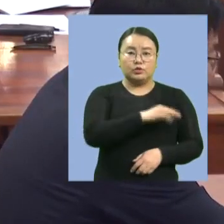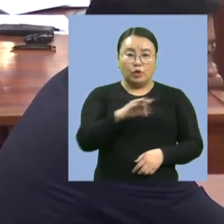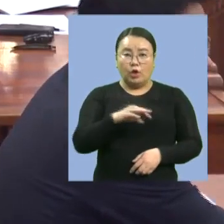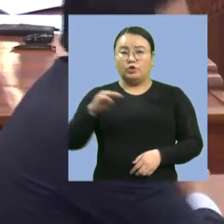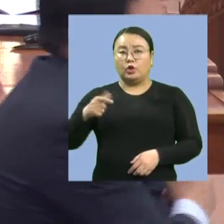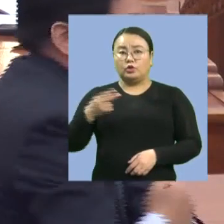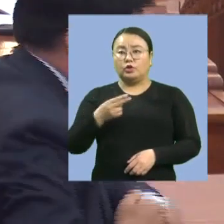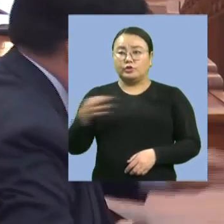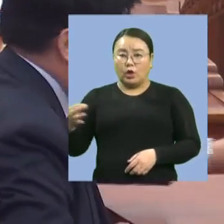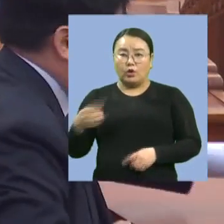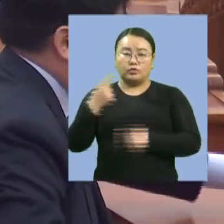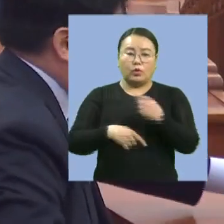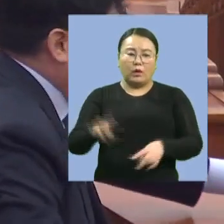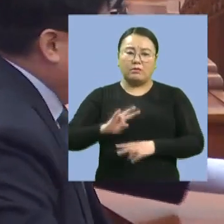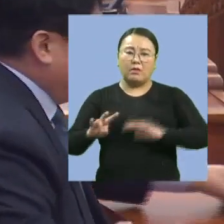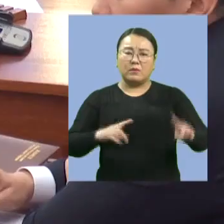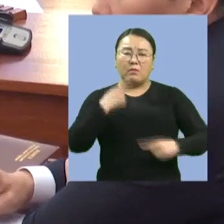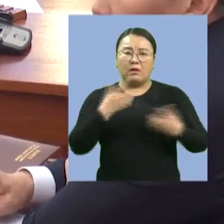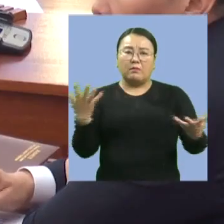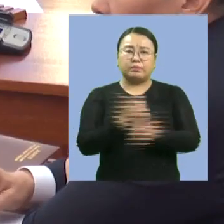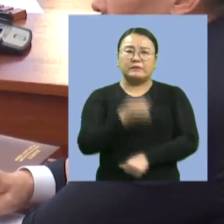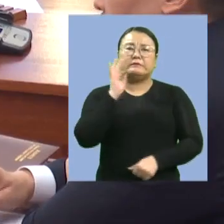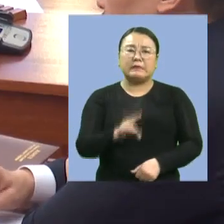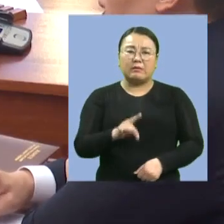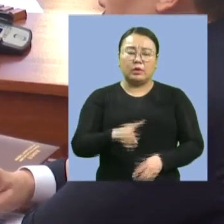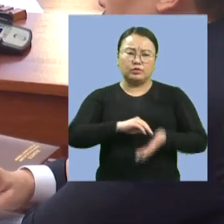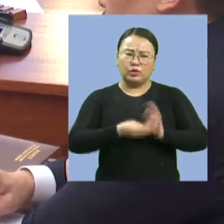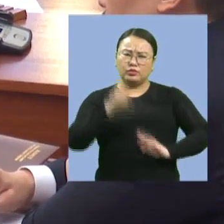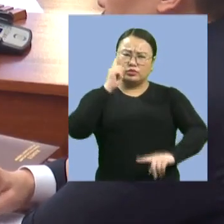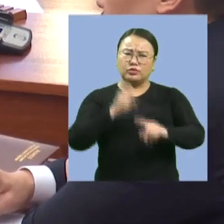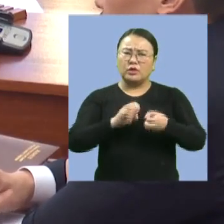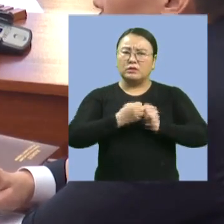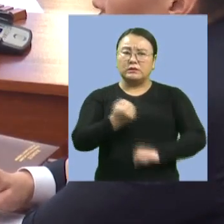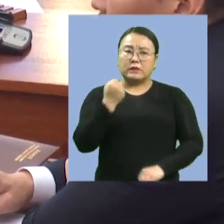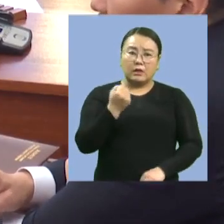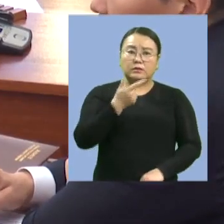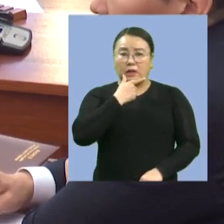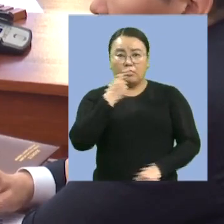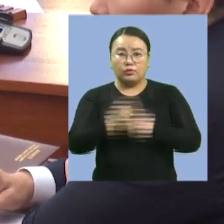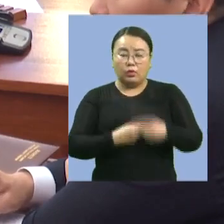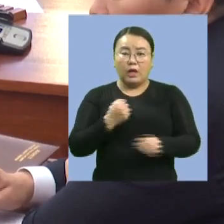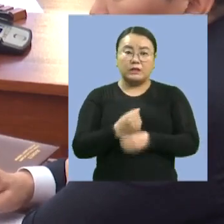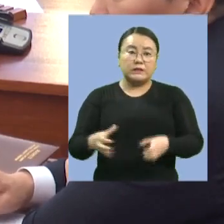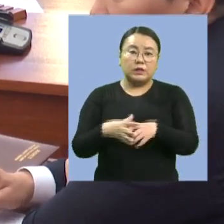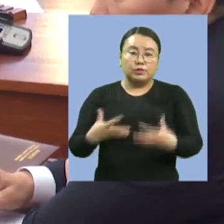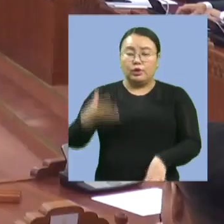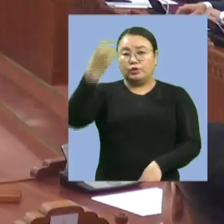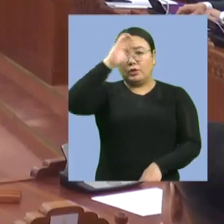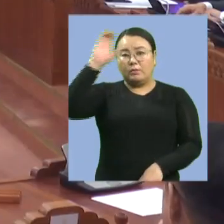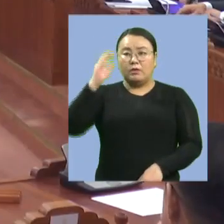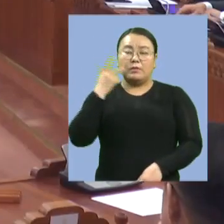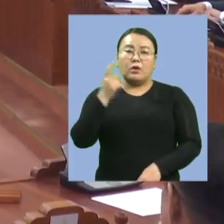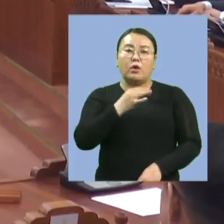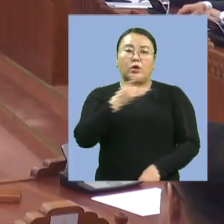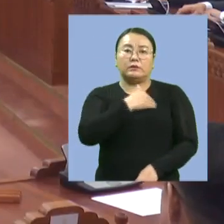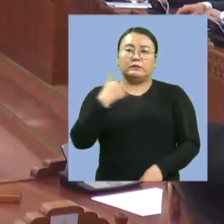болон тогтолцооны асуудлаар намууд хэрхэн зөвшилцөв? Энэ хувилбараар төлөвлөсөн зорилтоо хүрч чадах хэсэг асуудлаар ажлын хэсэг болон төрийн